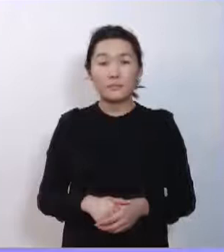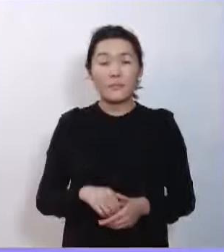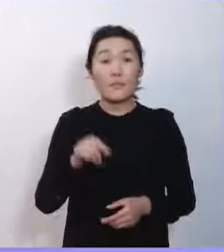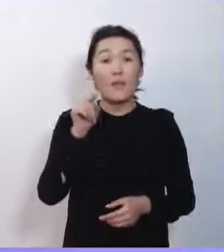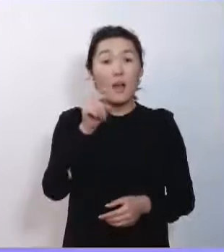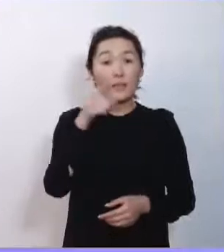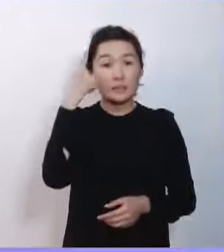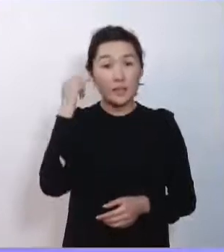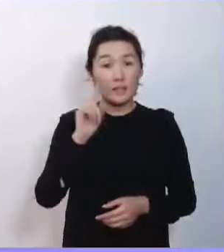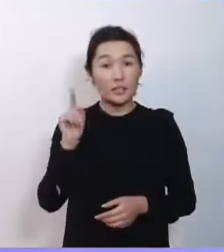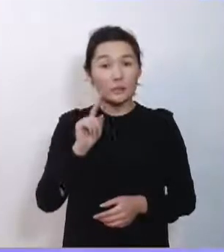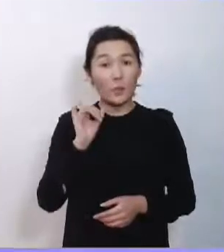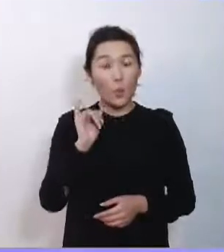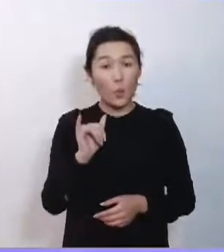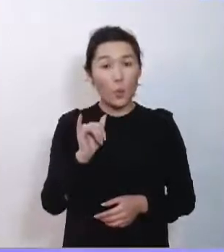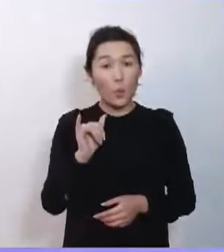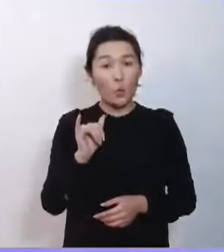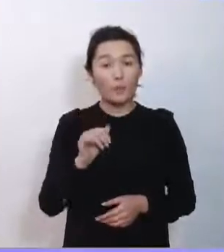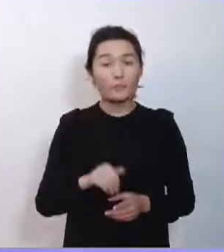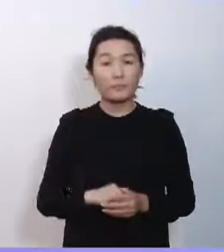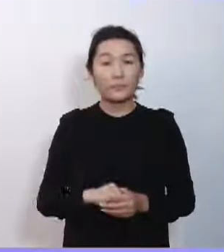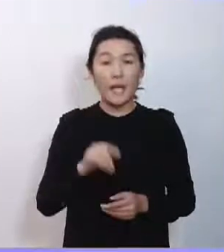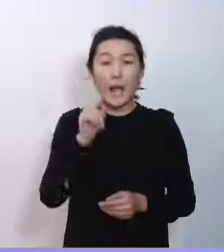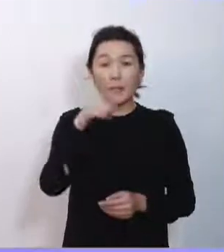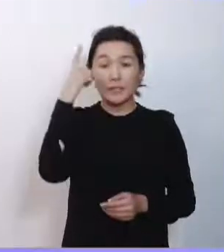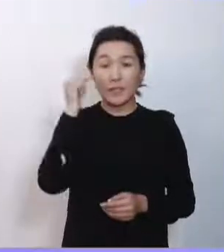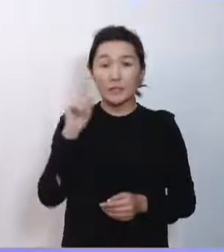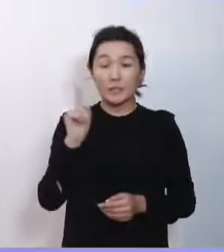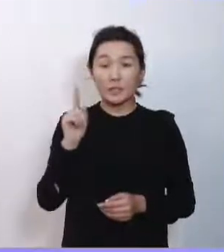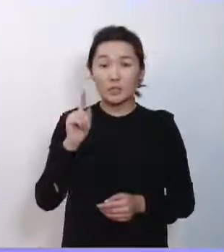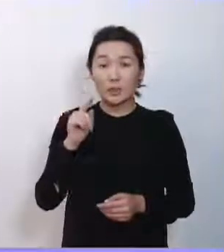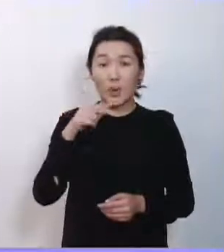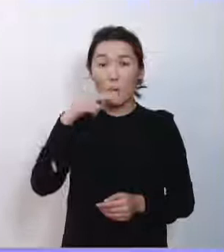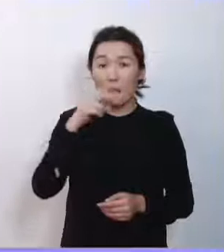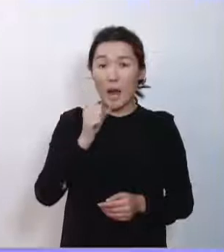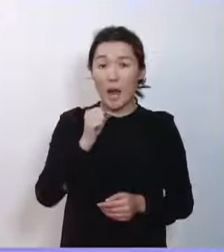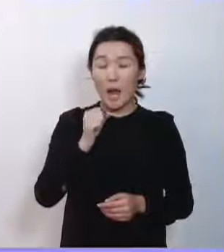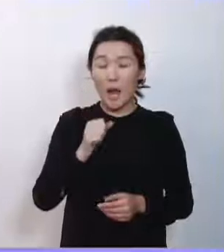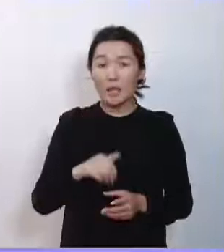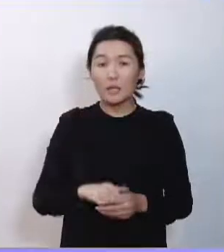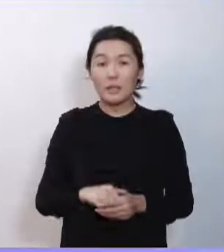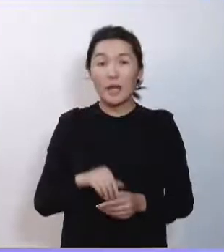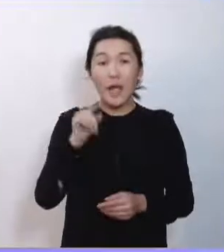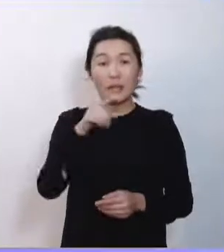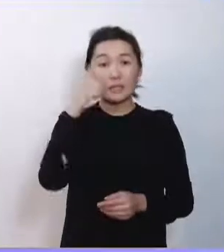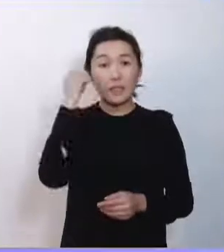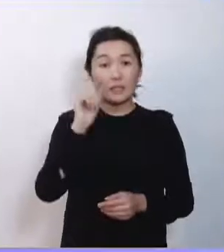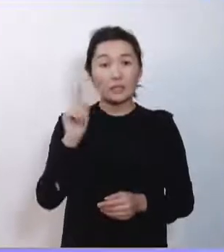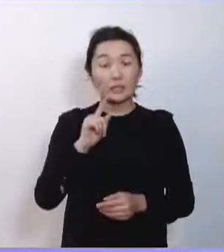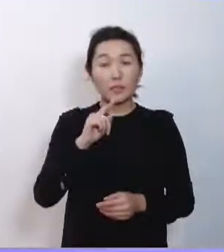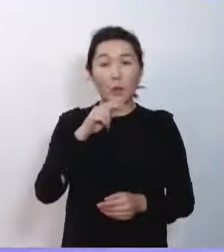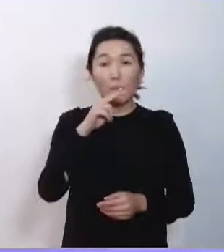А вы знаете, что у? А вы знаете, что па? А вы знаете, что